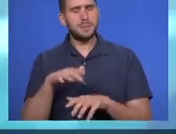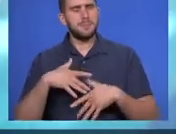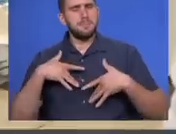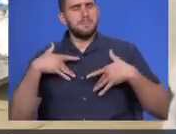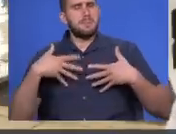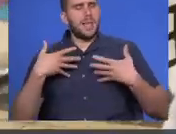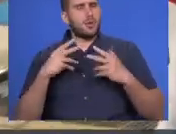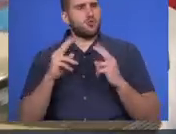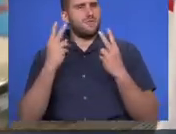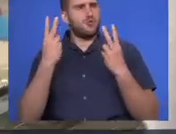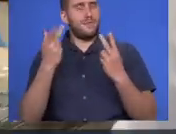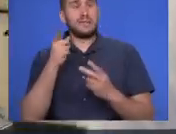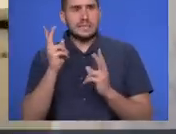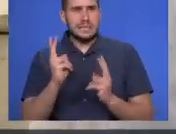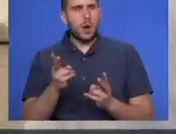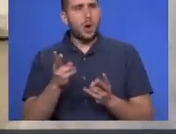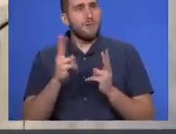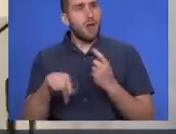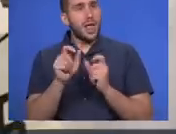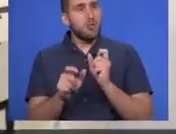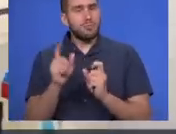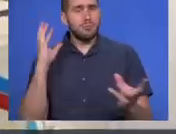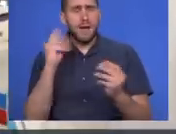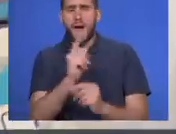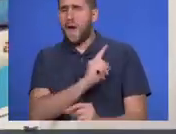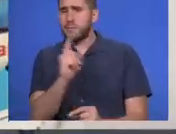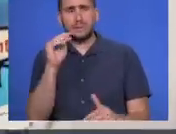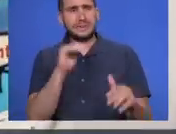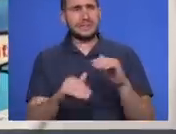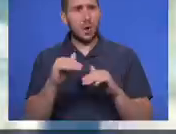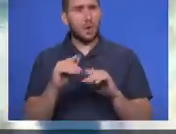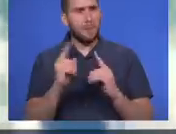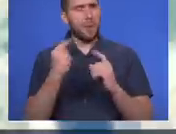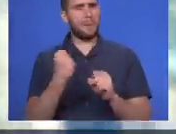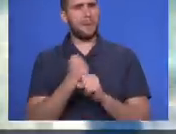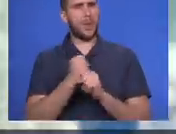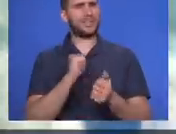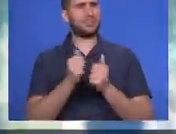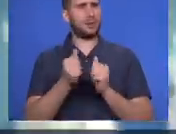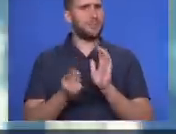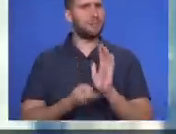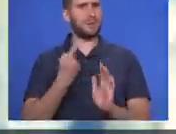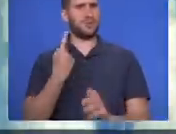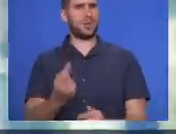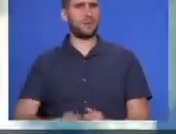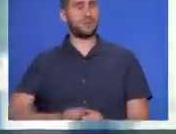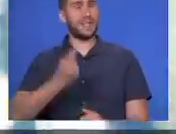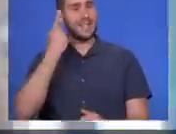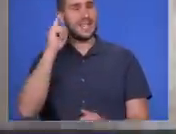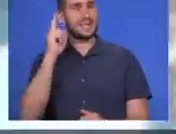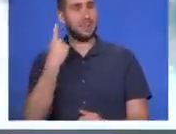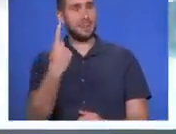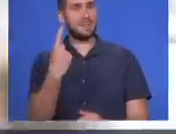מתרגש מחדש. זה יכול לאפשר לאנשים שלא שחו מעולם לבצע פעילות ספורטיבית פעם ראשונה. היזמים